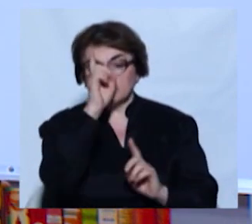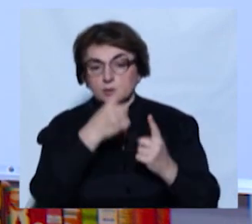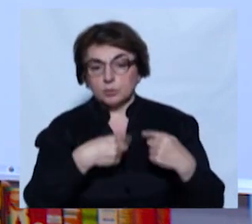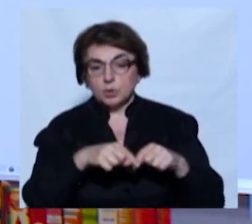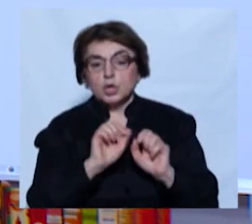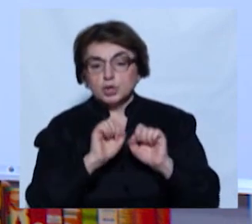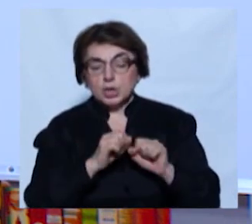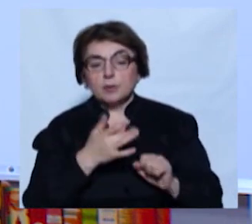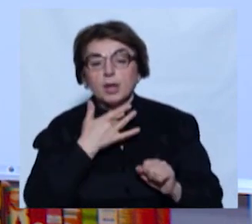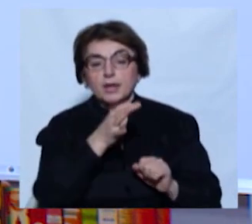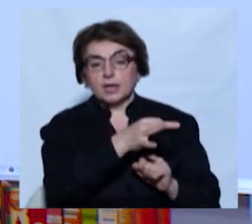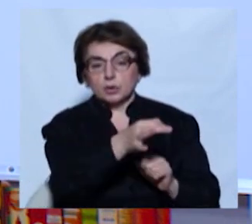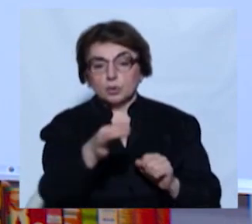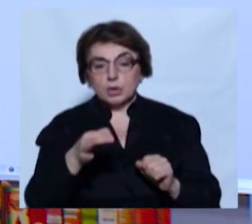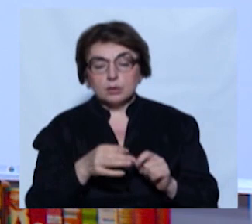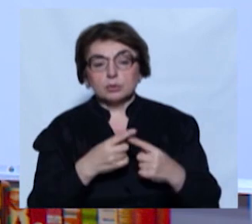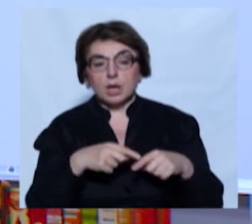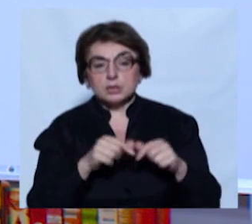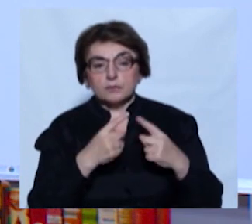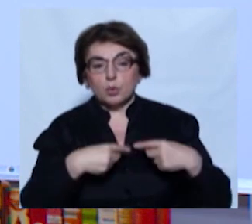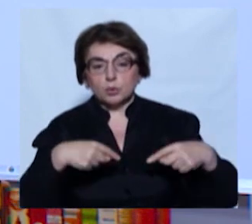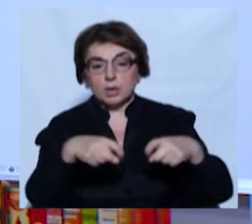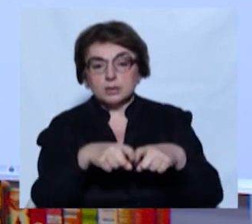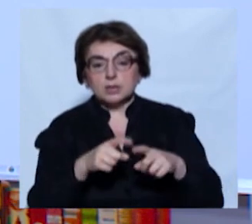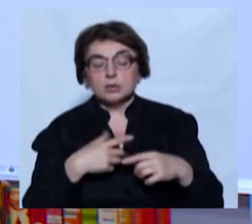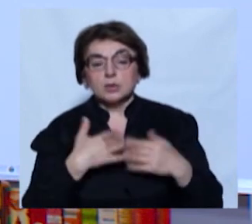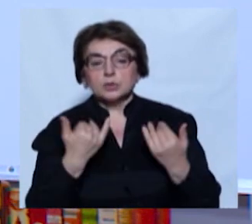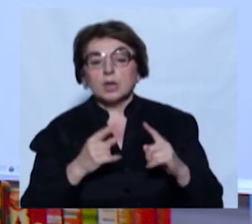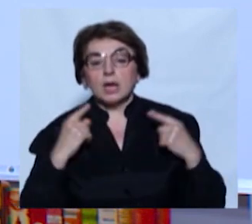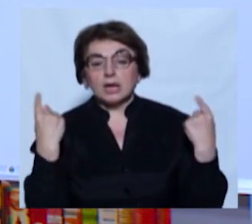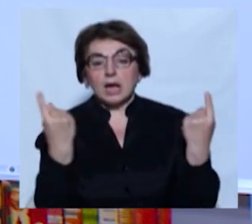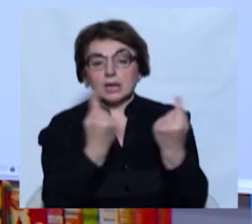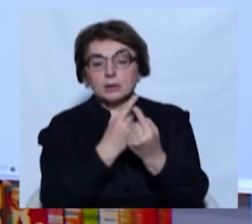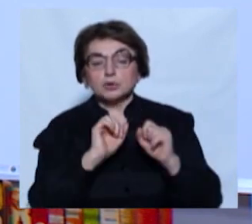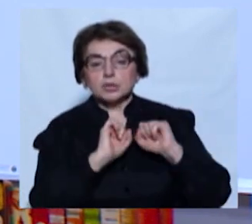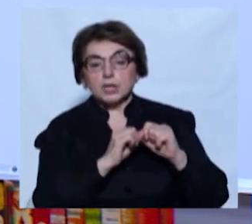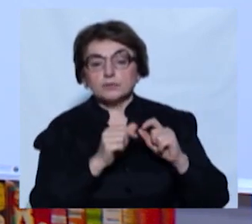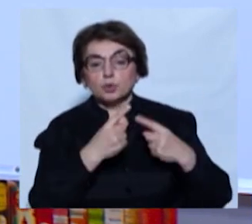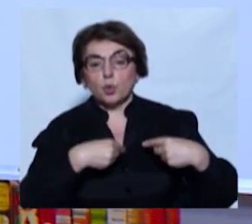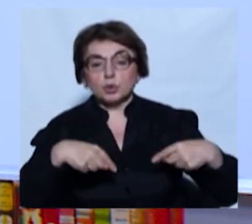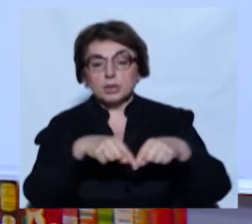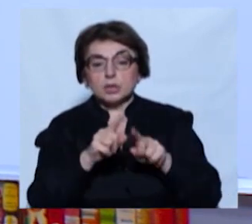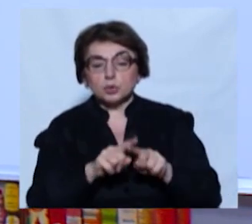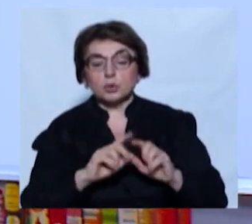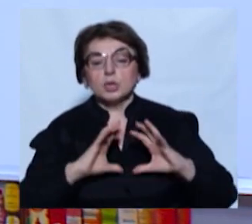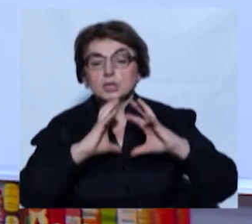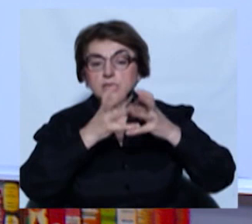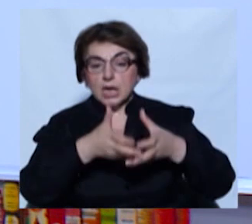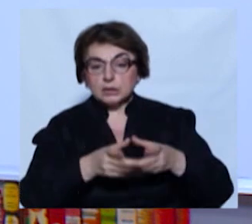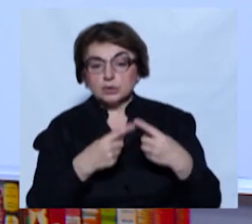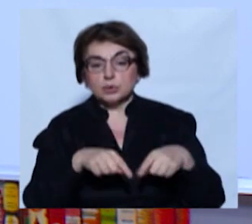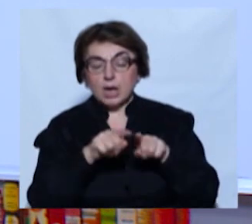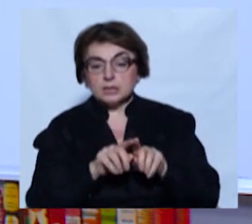იყოს რეგიონალური დონის ორგანიზაციაც და დღეს ჩვენ შევეხებით გარემოს დაცვითი ორგანიზაციის როგორც საერთაშორისო